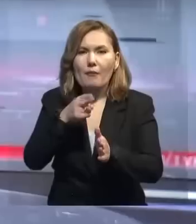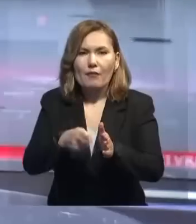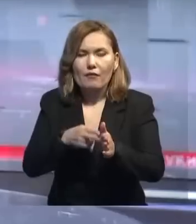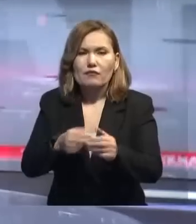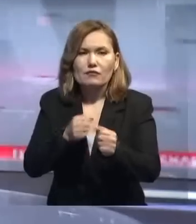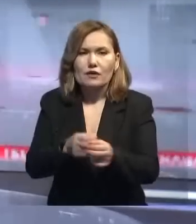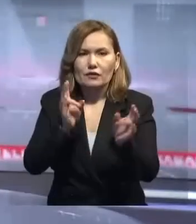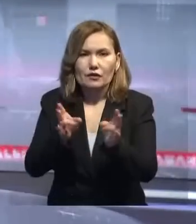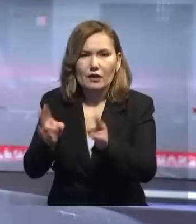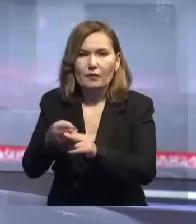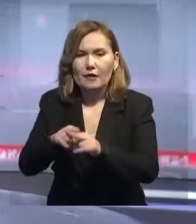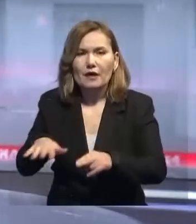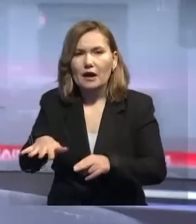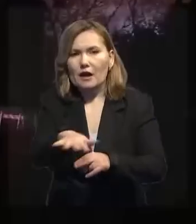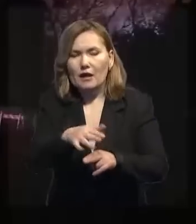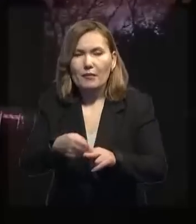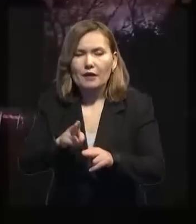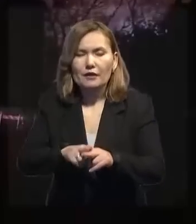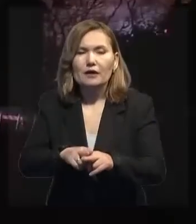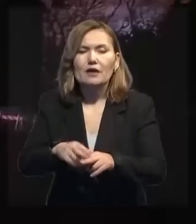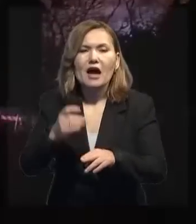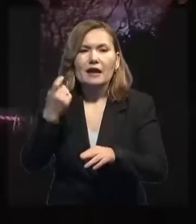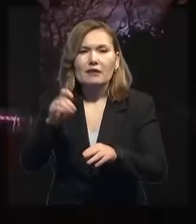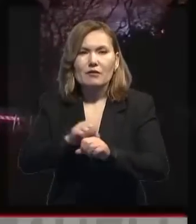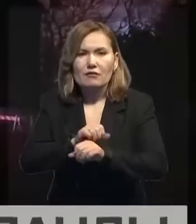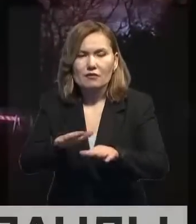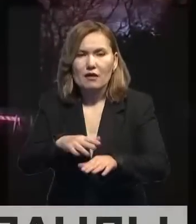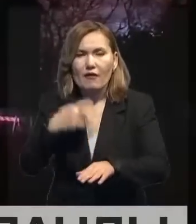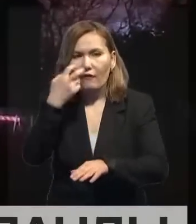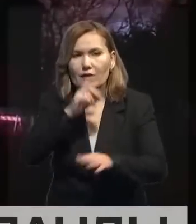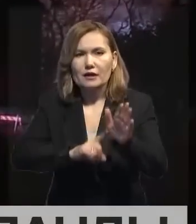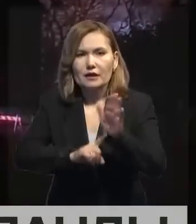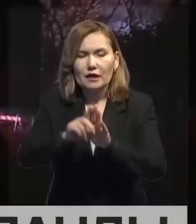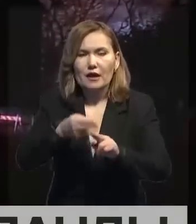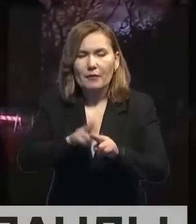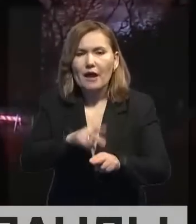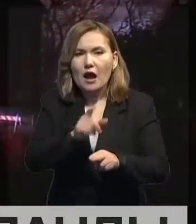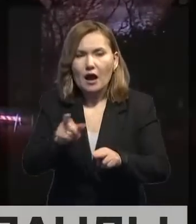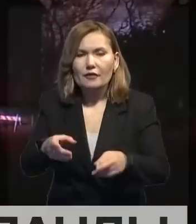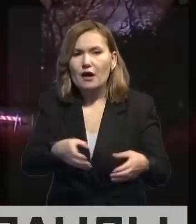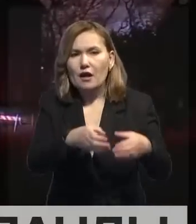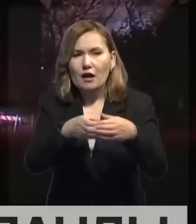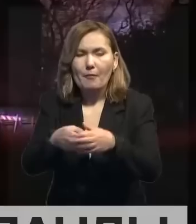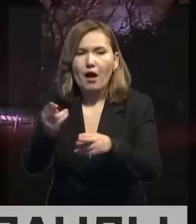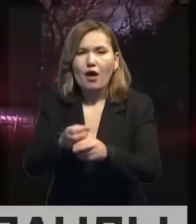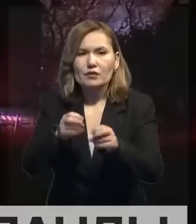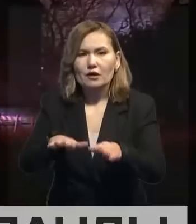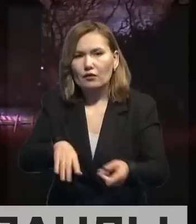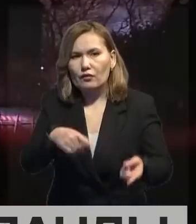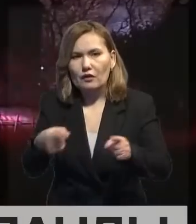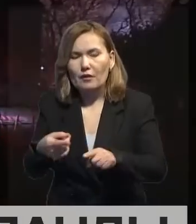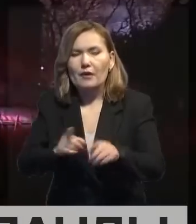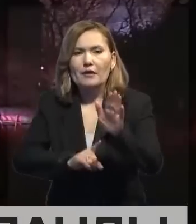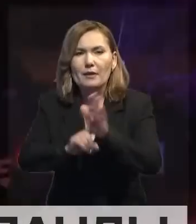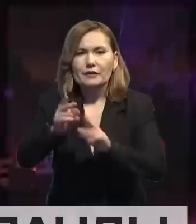апатқа ұшыраған. Қазір өңірде төтенше жағдай жарияланды. Жақын маңдағы елді мекендерден де тұрғындар қауіпсіз жерге көшірілуде.